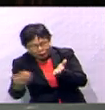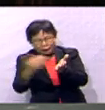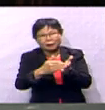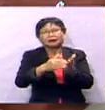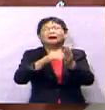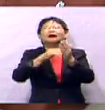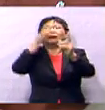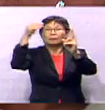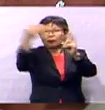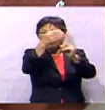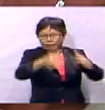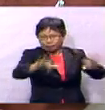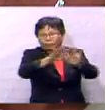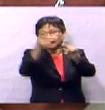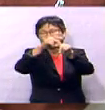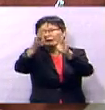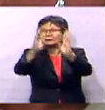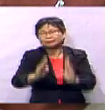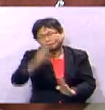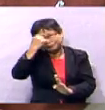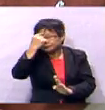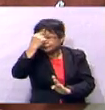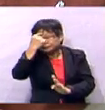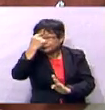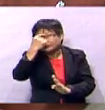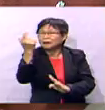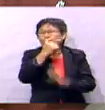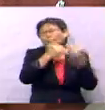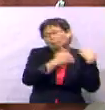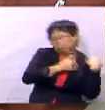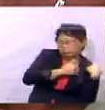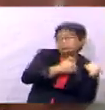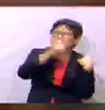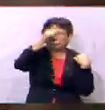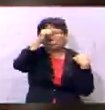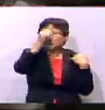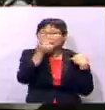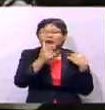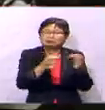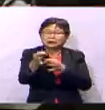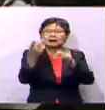aspek kepentingan kepada kaum India tanpa membebankan komuniti tersebut. Beliau